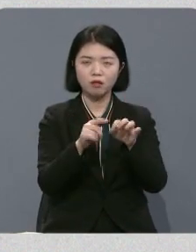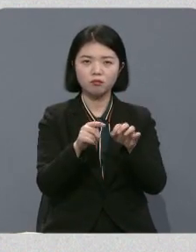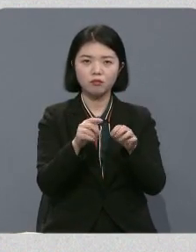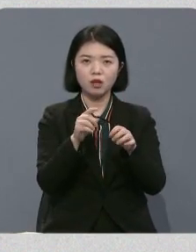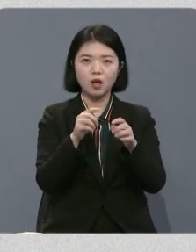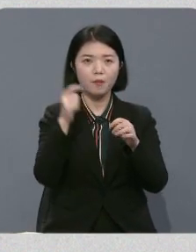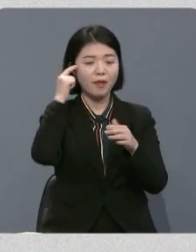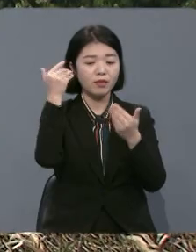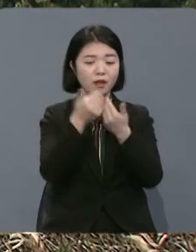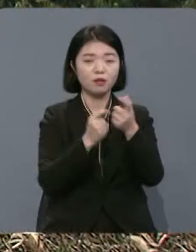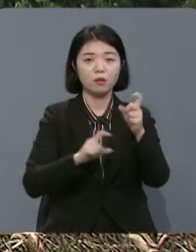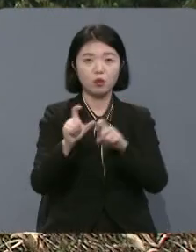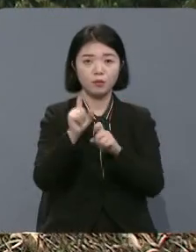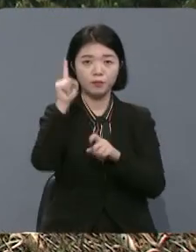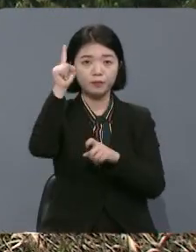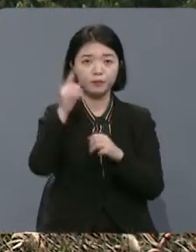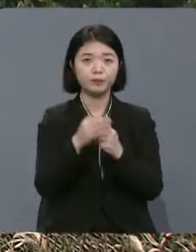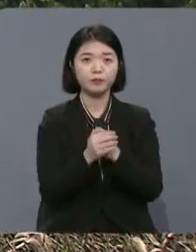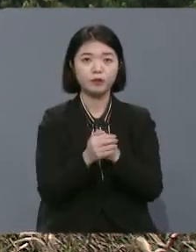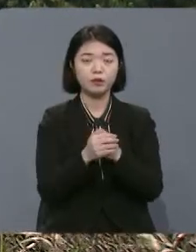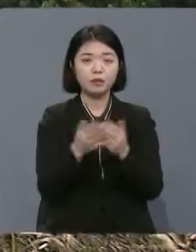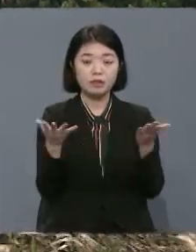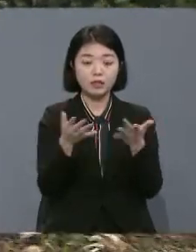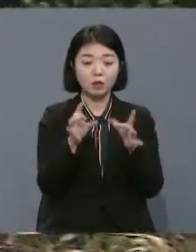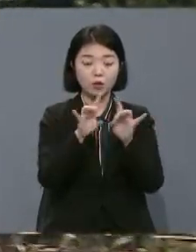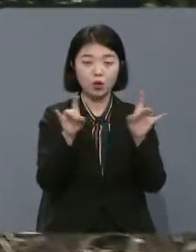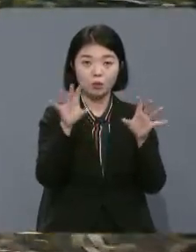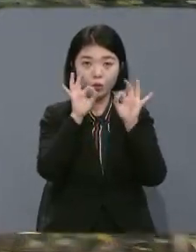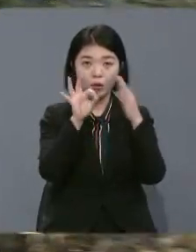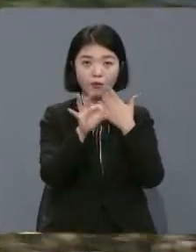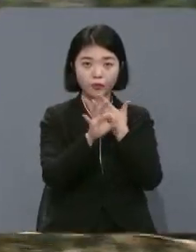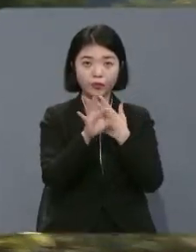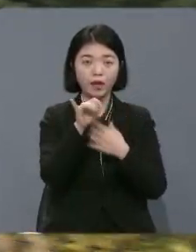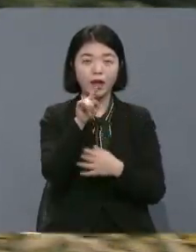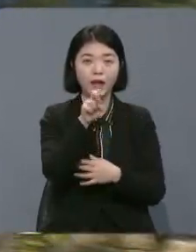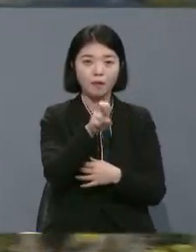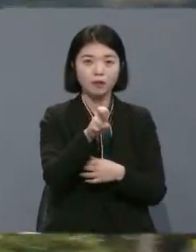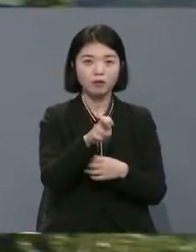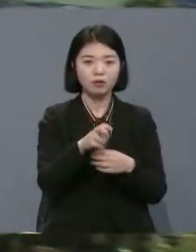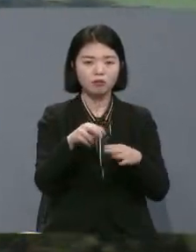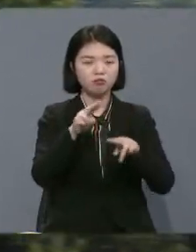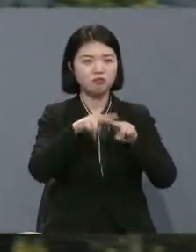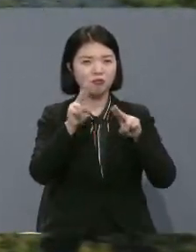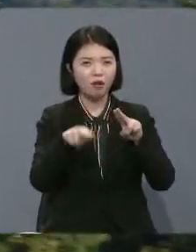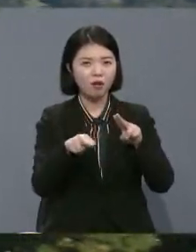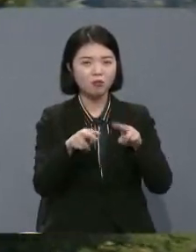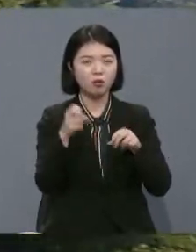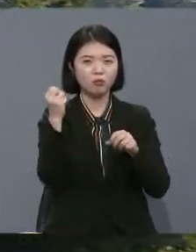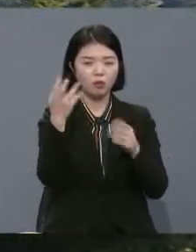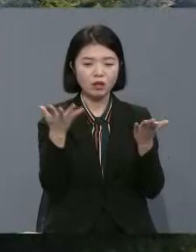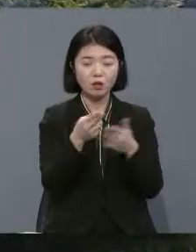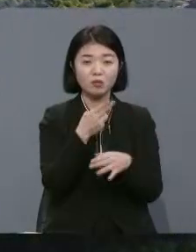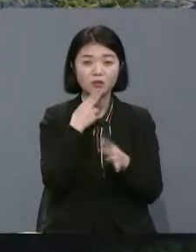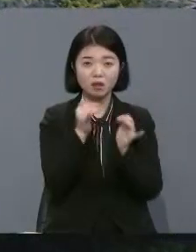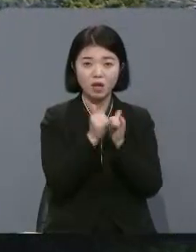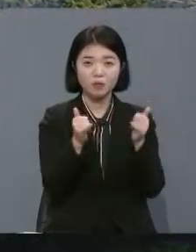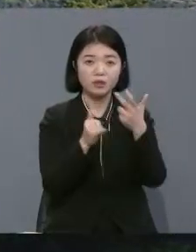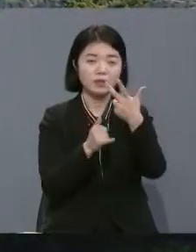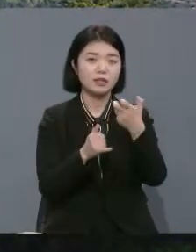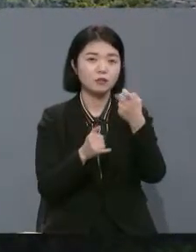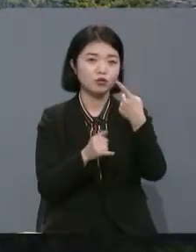반대의견이 높았습니다 직업별로 보면 엠브레인 조사에서는 무직 이나 은퇴 기 타 직종의 챈 싸움 답이